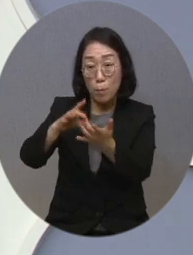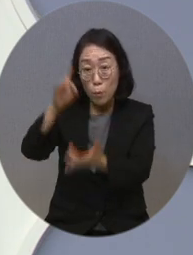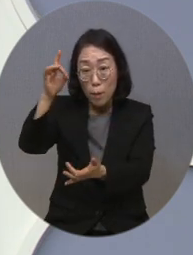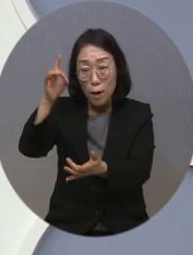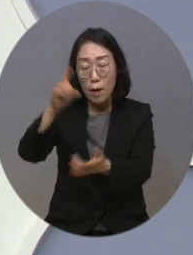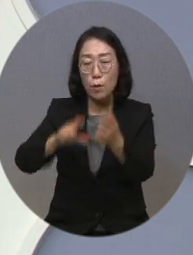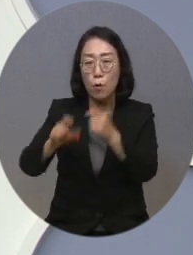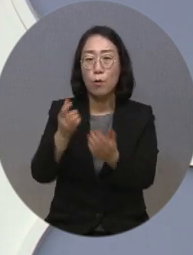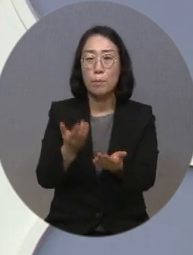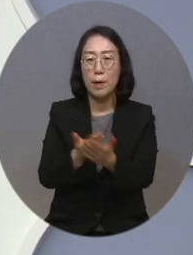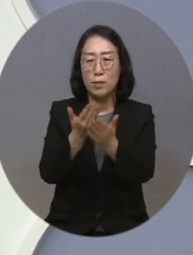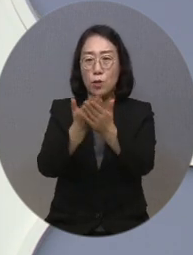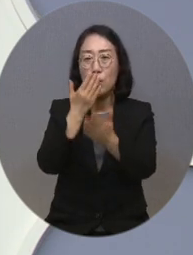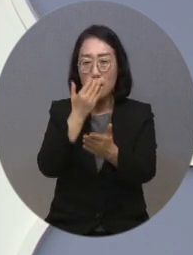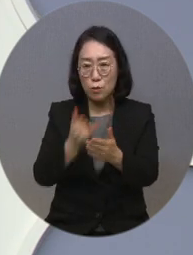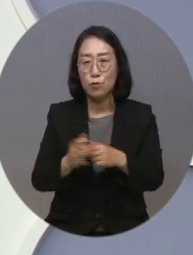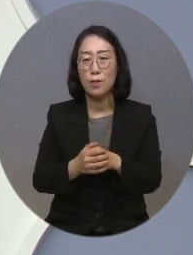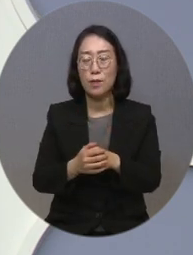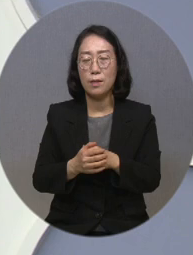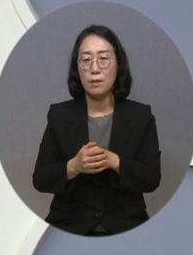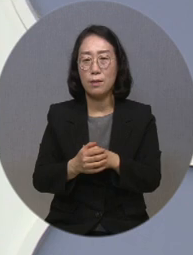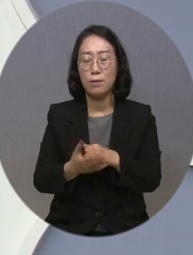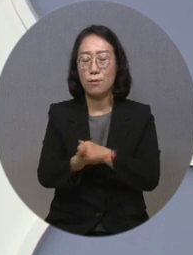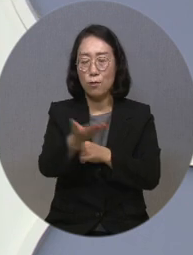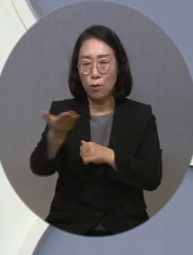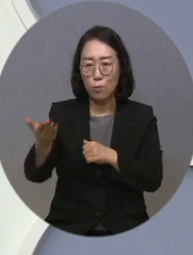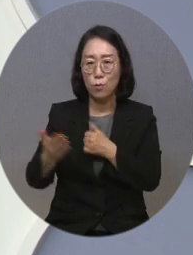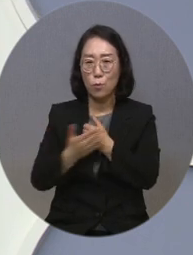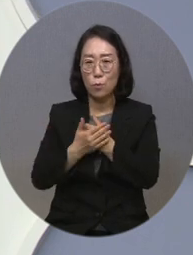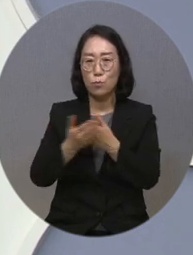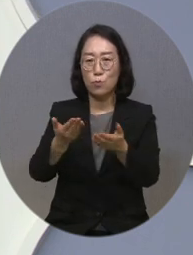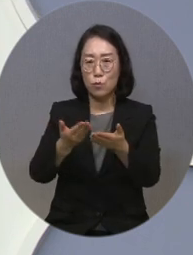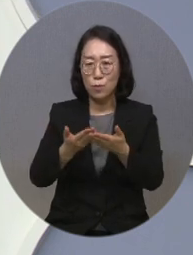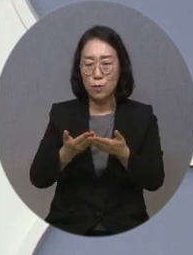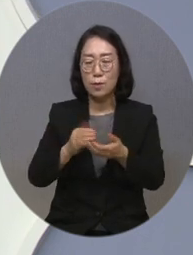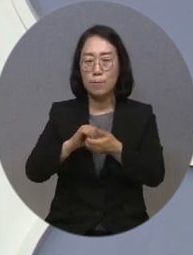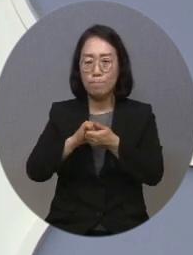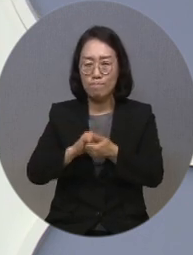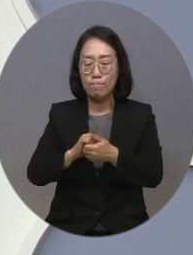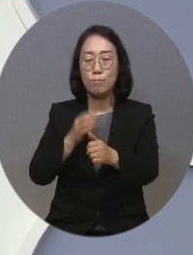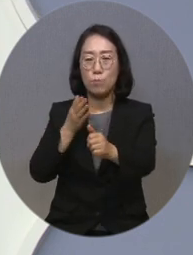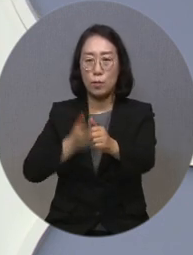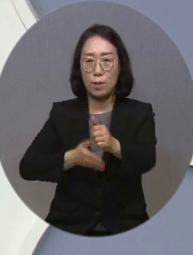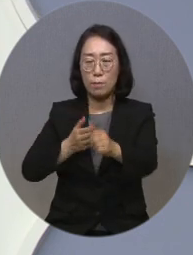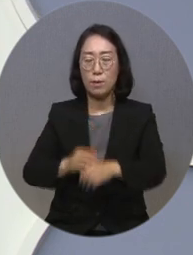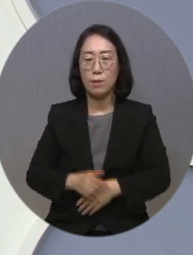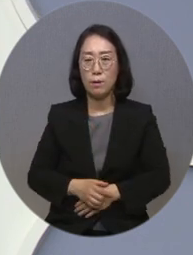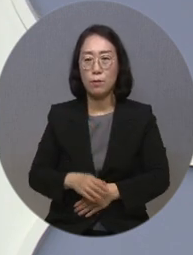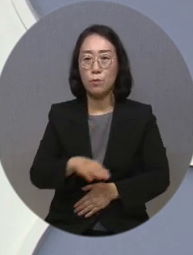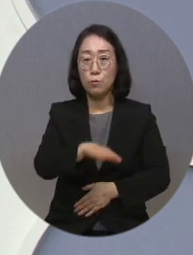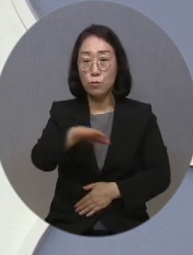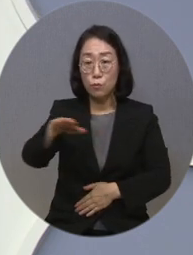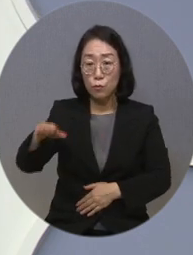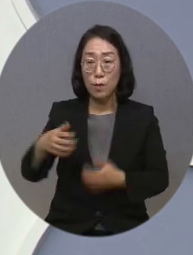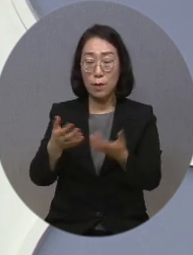발전해 나갈 수 있는 이런 기반을 꼭 만들어주실 것을 간곡히 호소드립니다. 저희